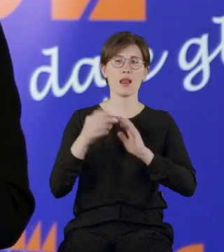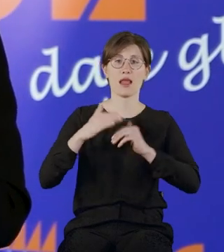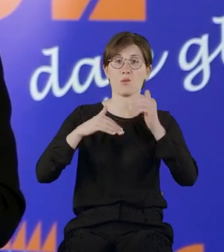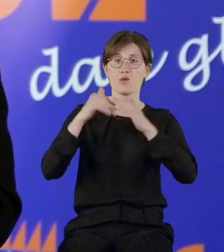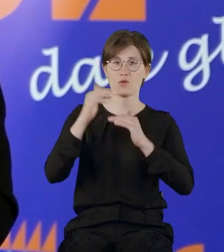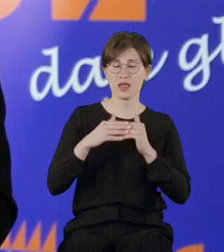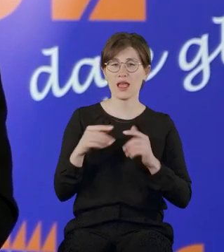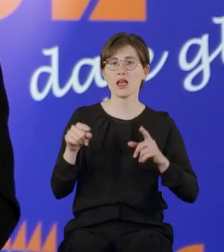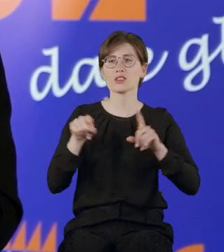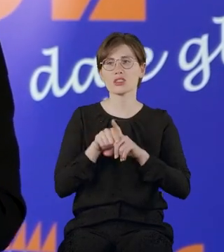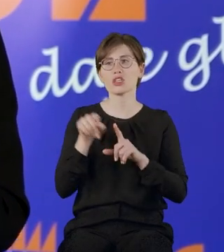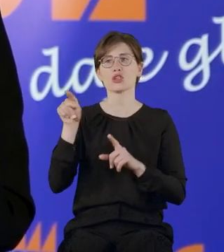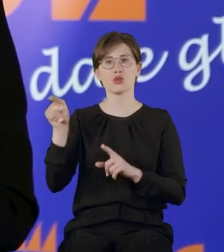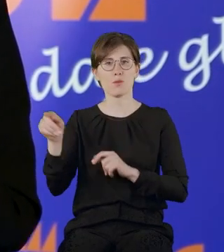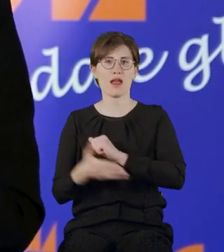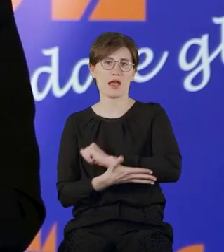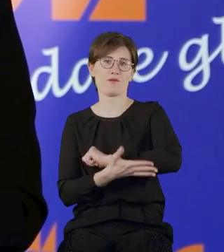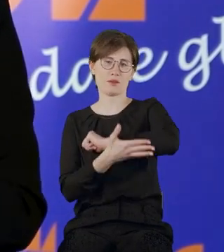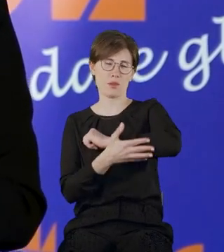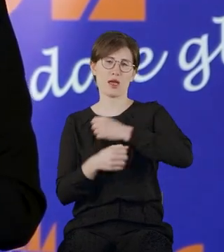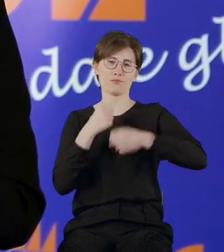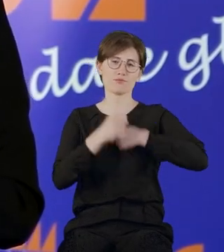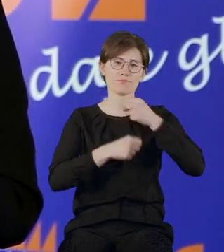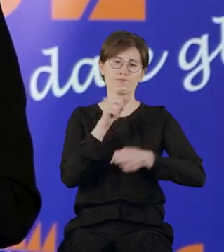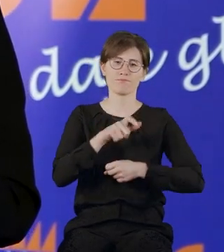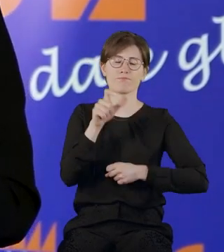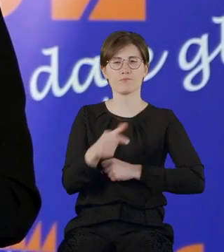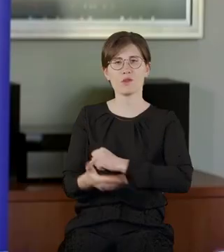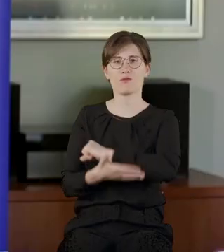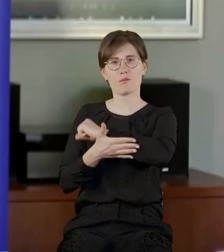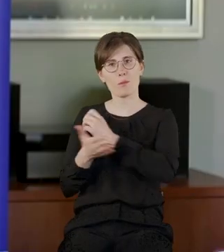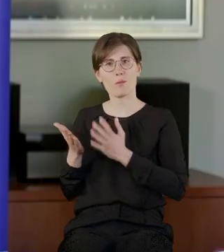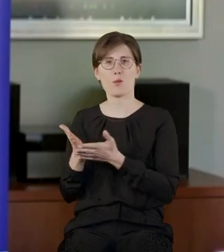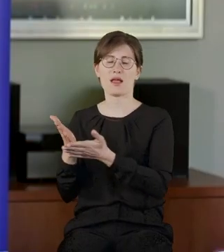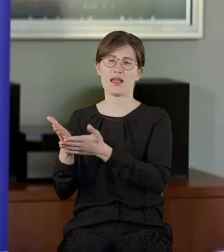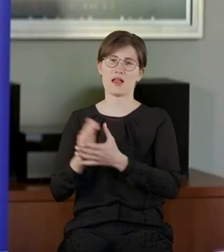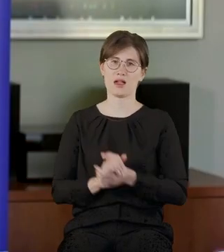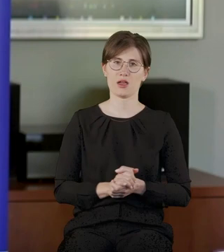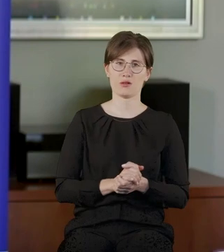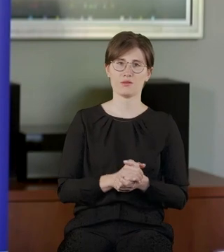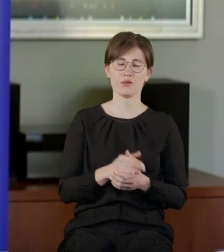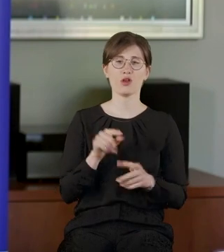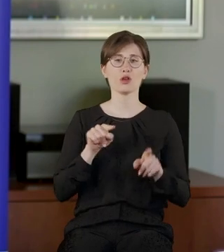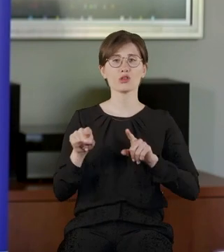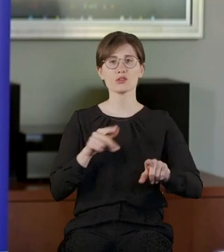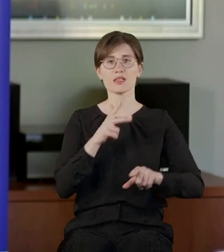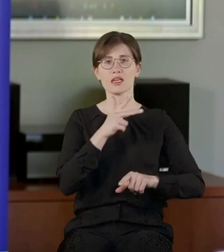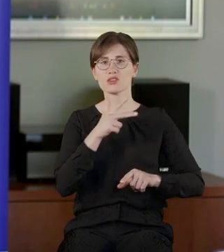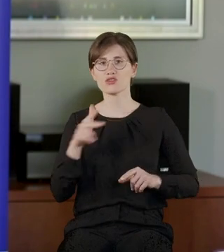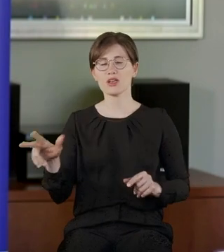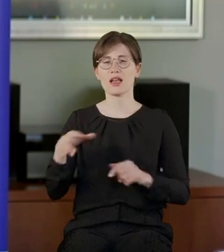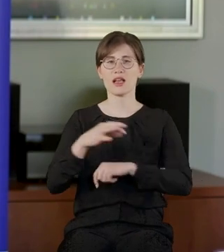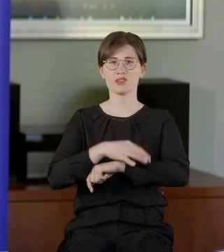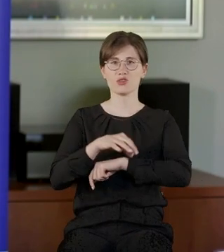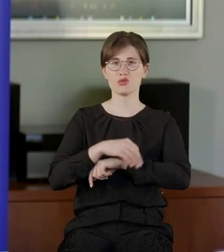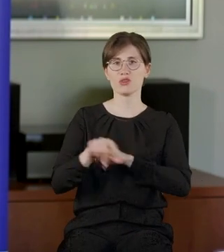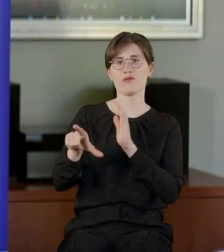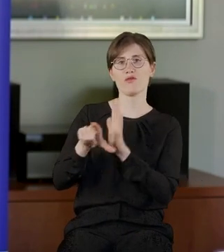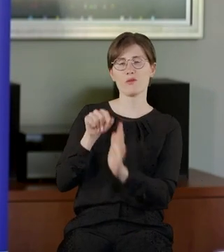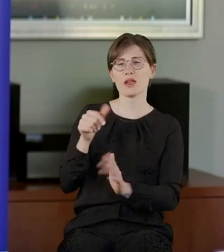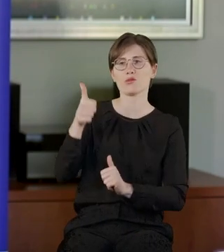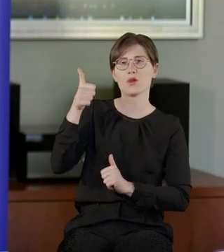bardzo mocno wspierany ze strony pracowników naukowych uniwersytetu. A mianowicie każdy student wybiera sobie również